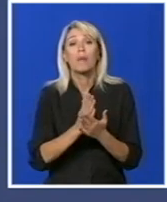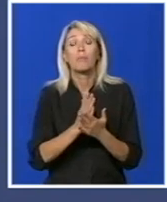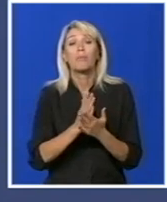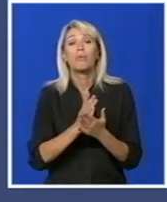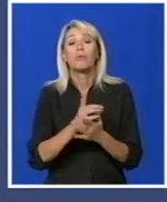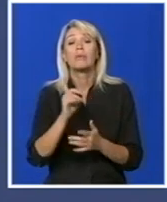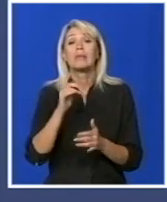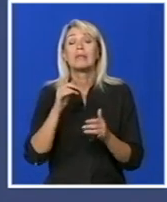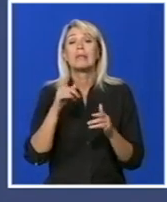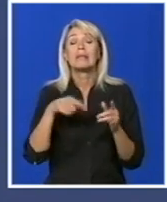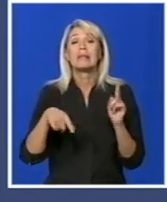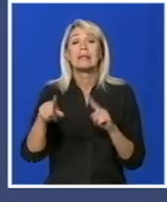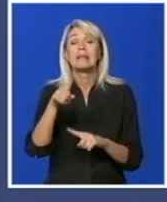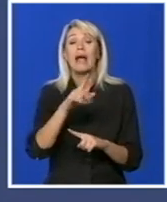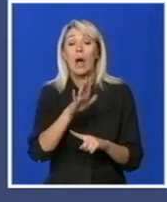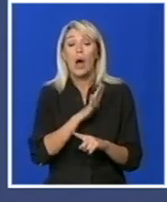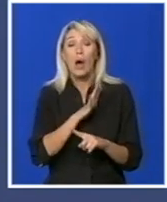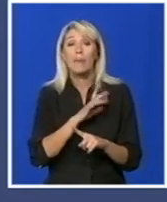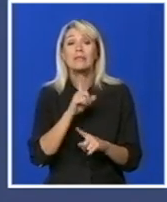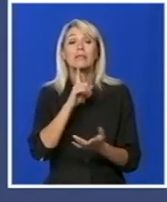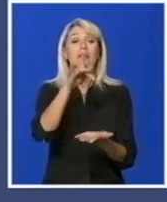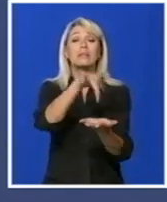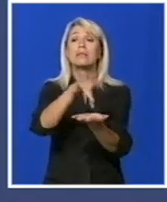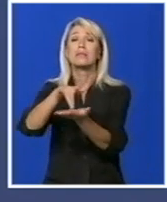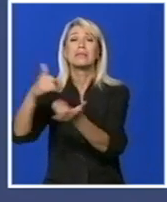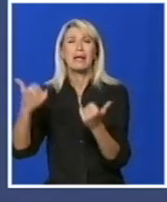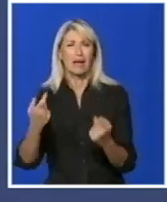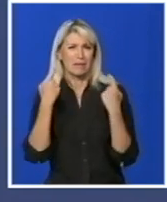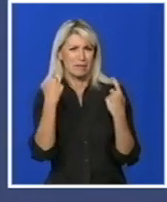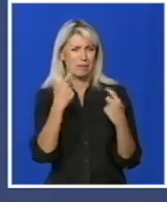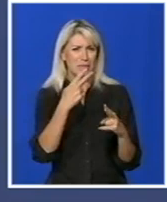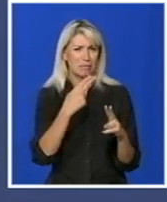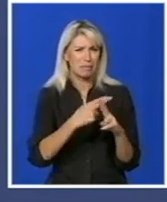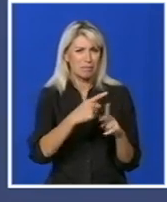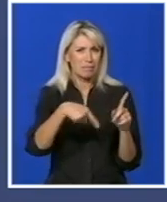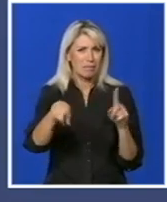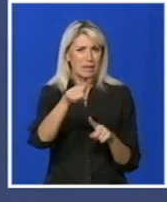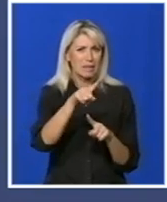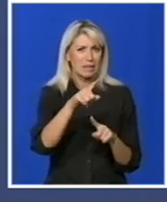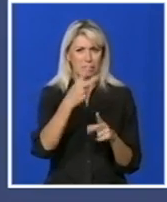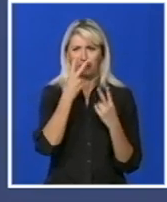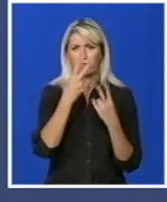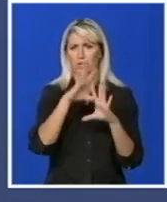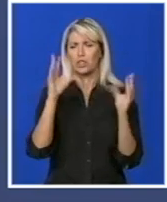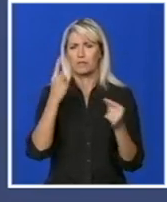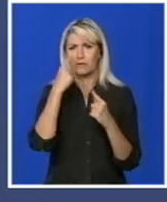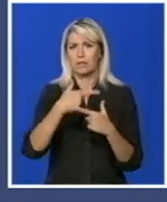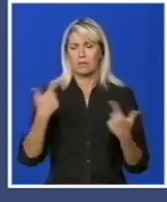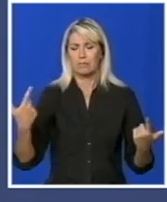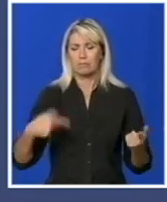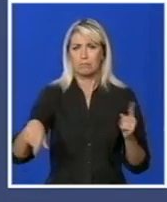mestima u kojem sada trenutno postoje žarišta, jer je to očigledno, to pratite i svi, veliki